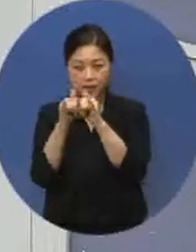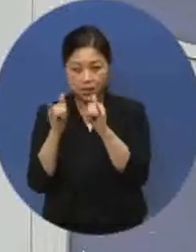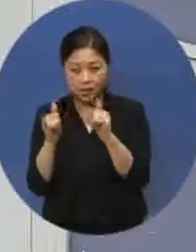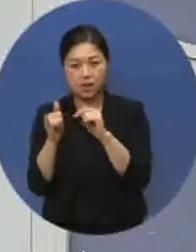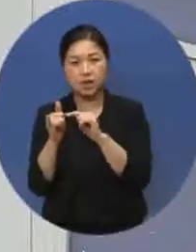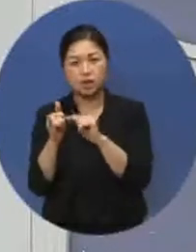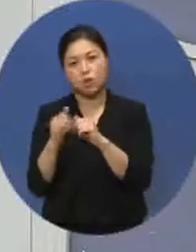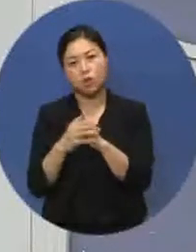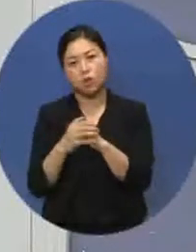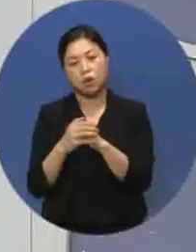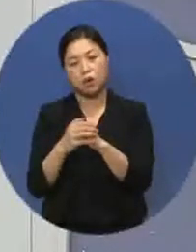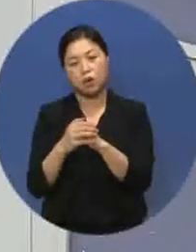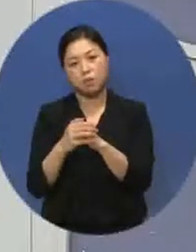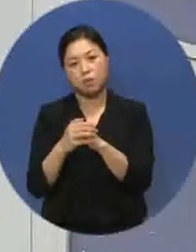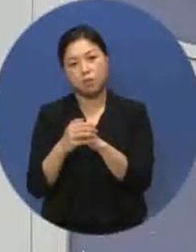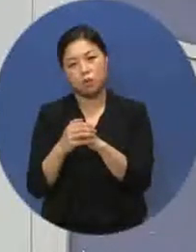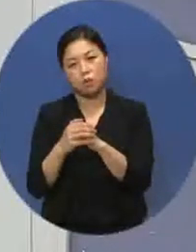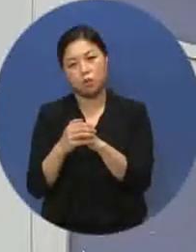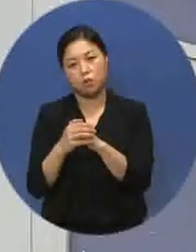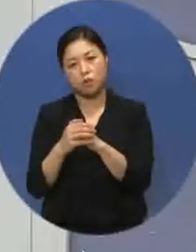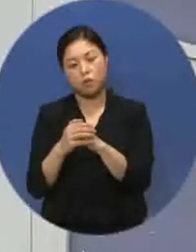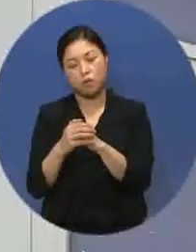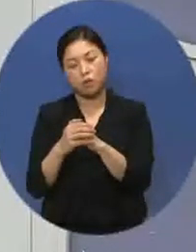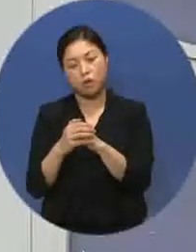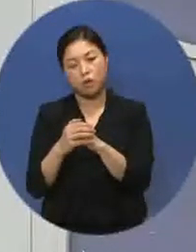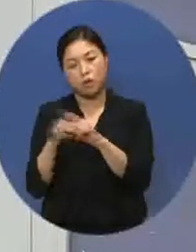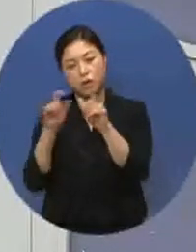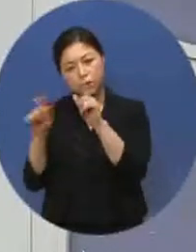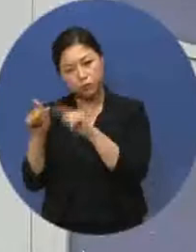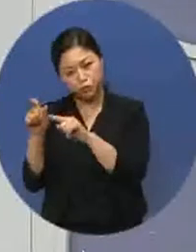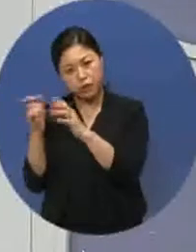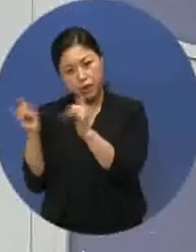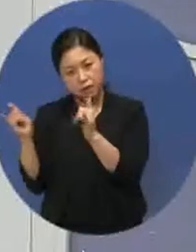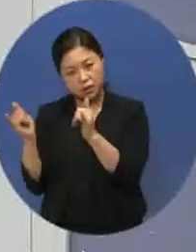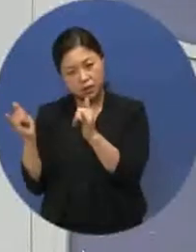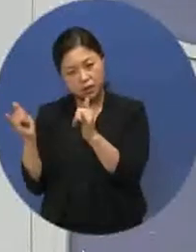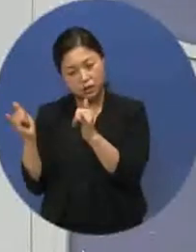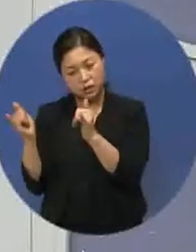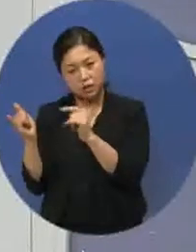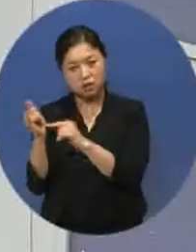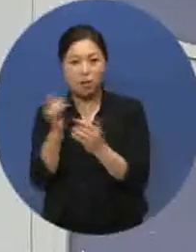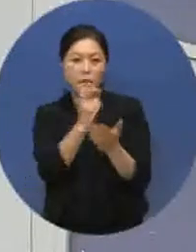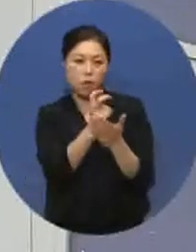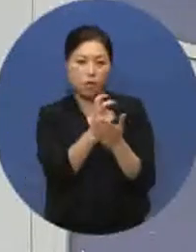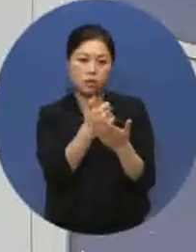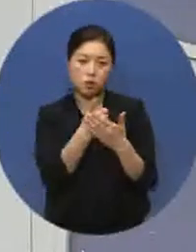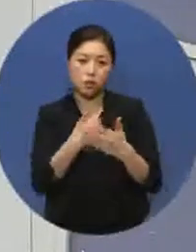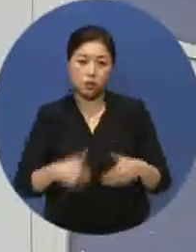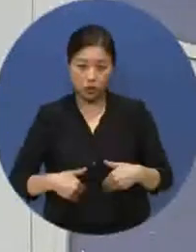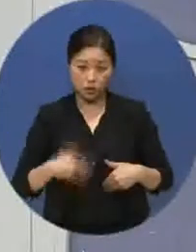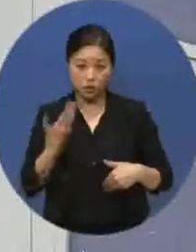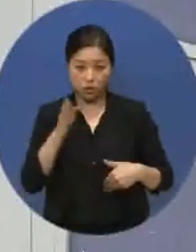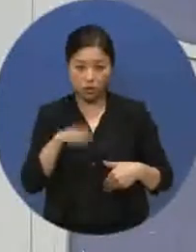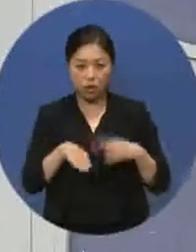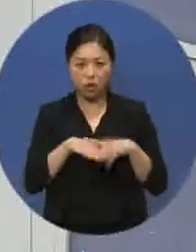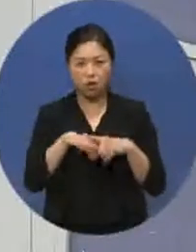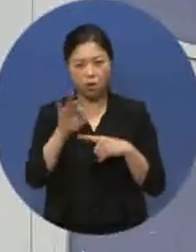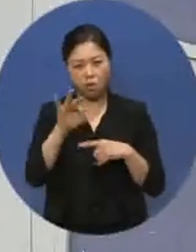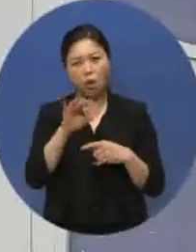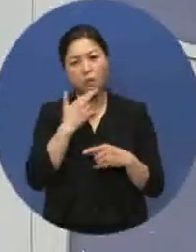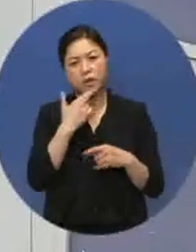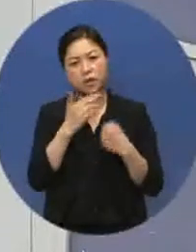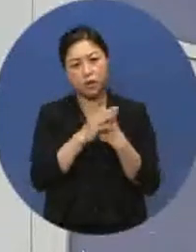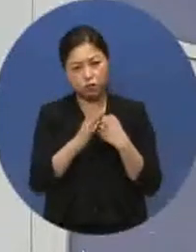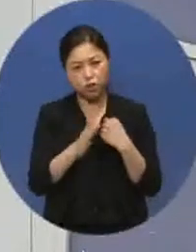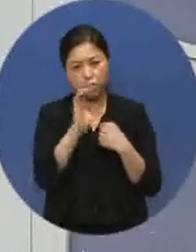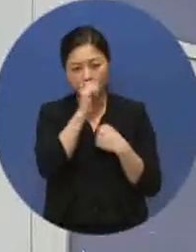사회에서 법률 지원이 필요한데도 불구하고 경제적인 문제로 변호사를 접촉할 수 없는 분들에 대해서는 대한변호사협회나